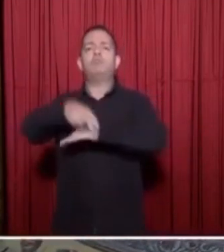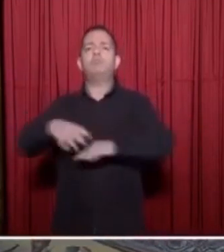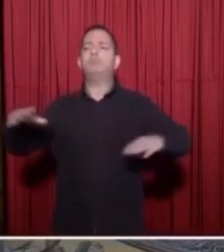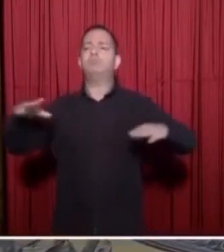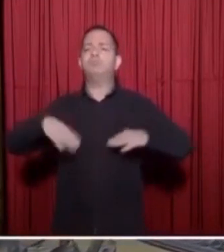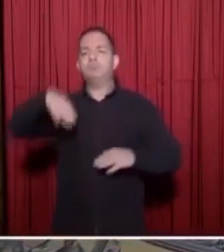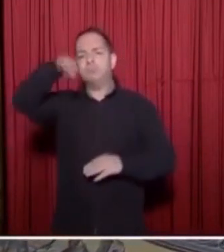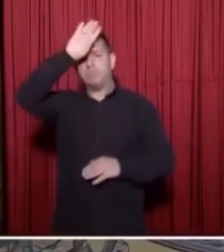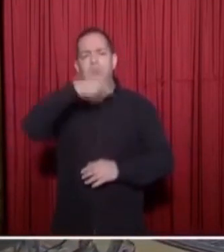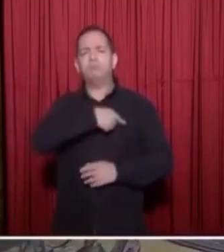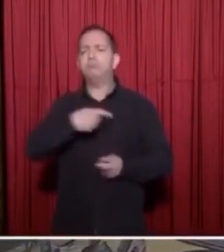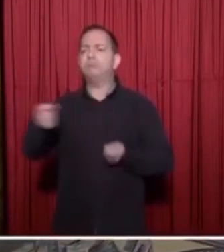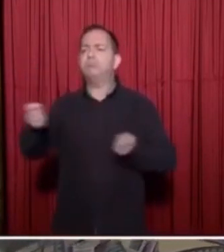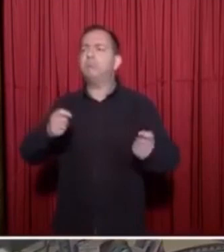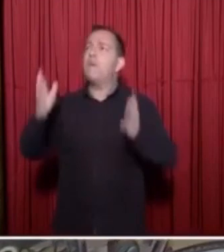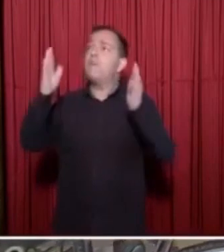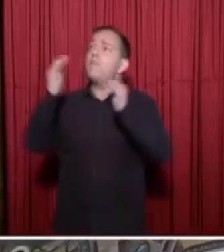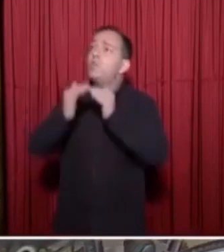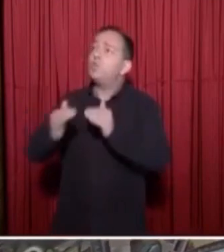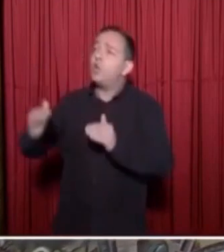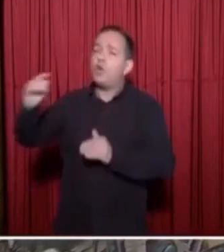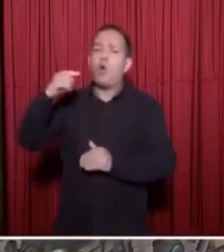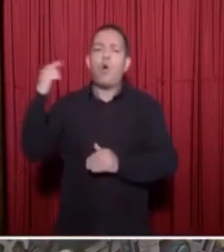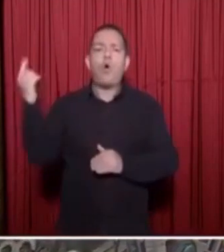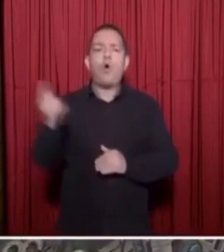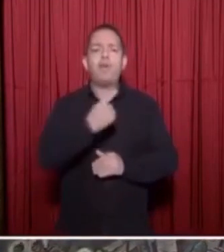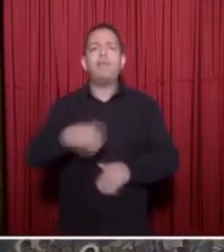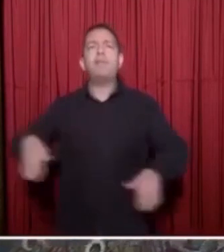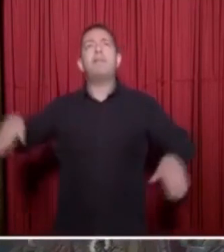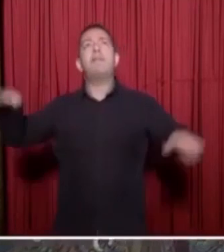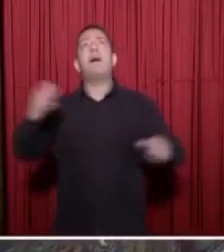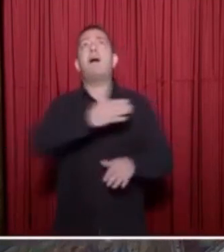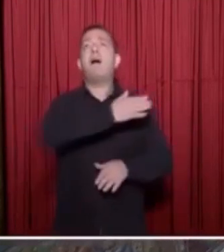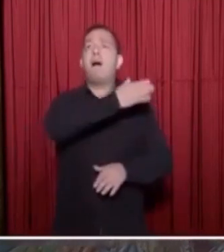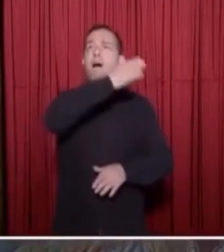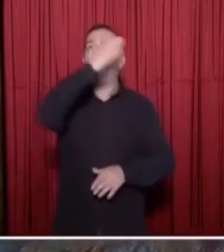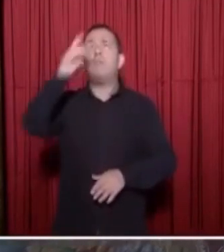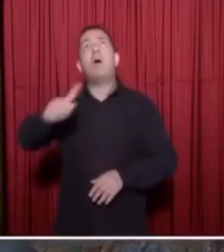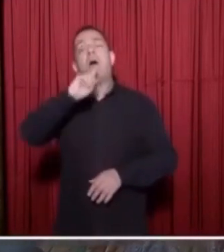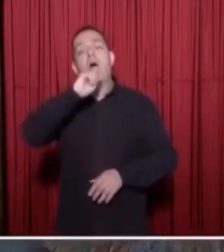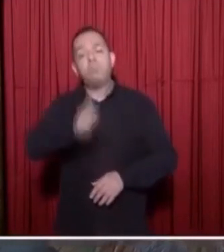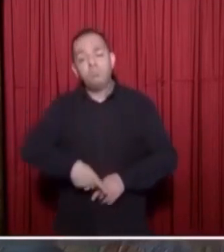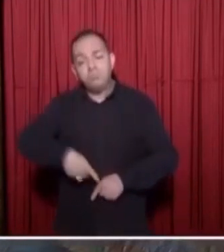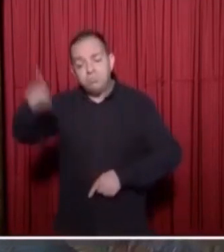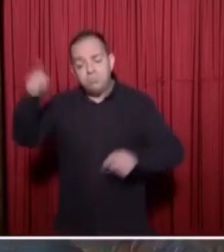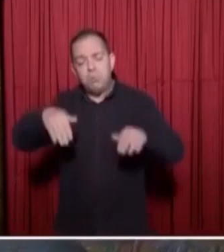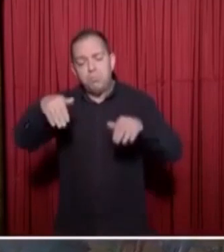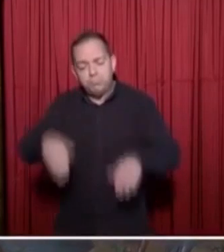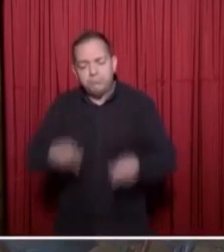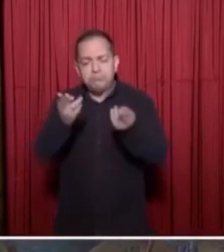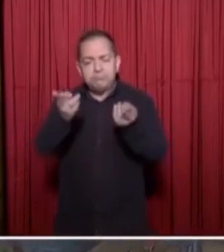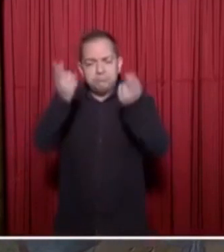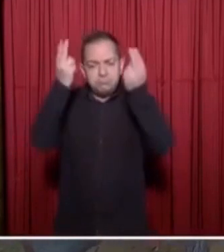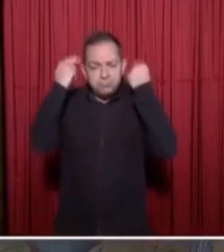αυτού πάντων δεσπόζει. Ευλογείτε των Κύριων πάντες οι άγγελοι αυτού, δυνατοί οι ισχύοι ποιούντες των λόγων αυτού,